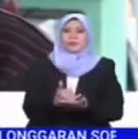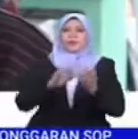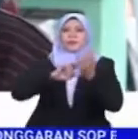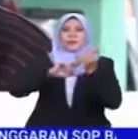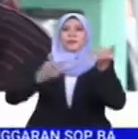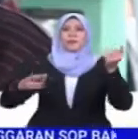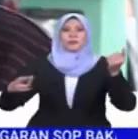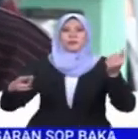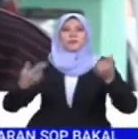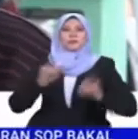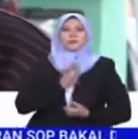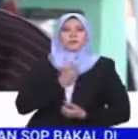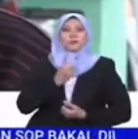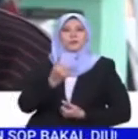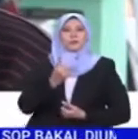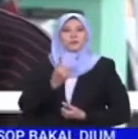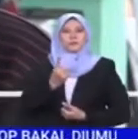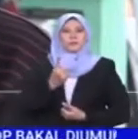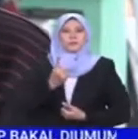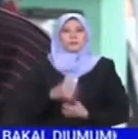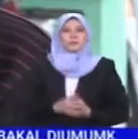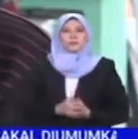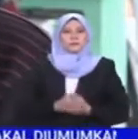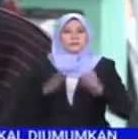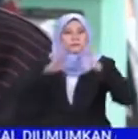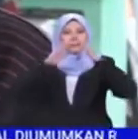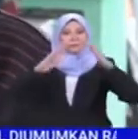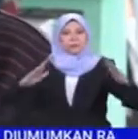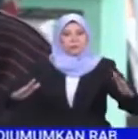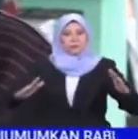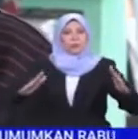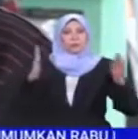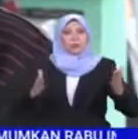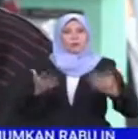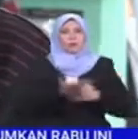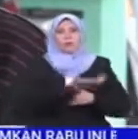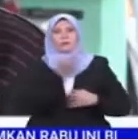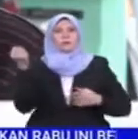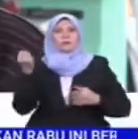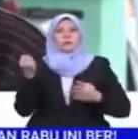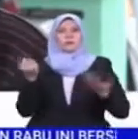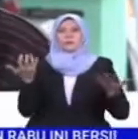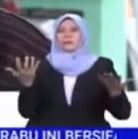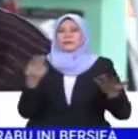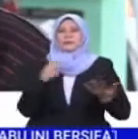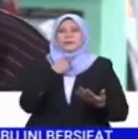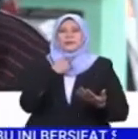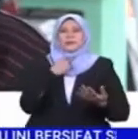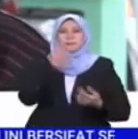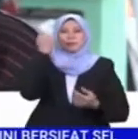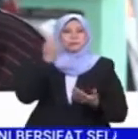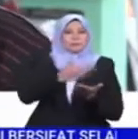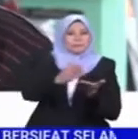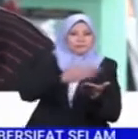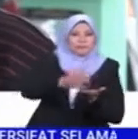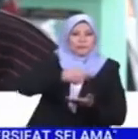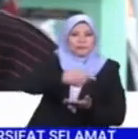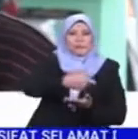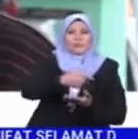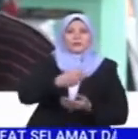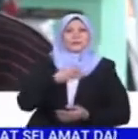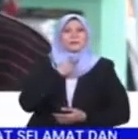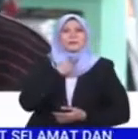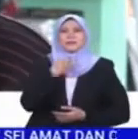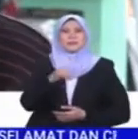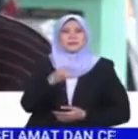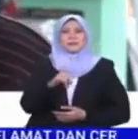diri. Lepas tu rumah saya itu orang nak ambil. Sebab apa saya kalah sewa rumah. Contohnya